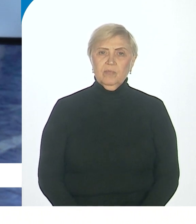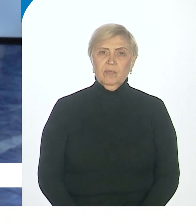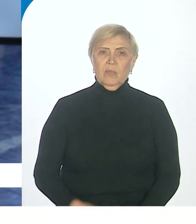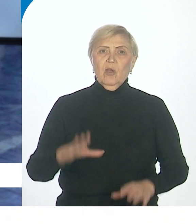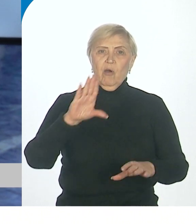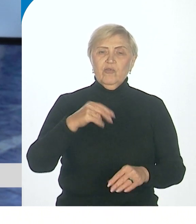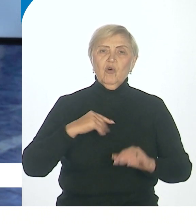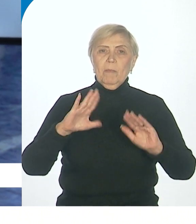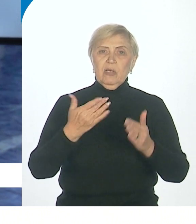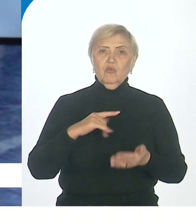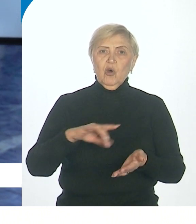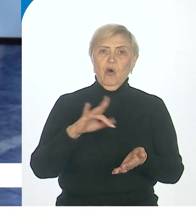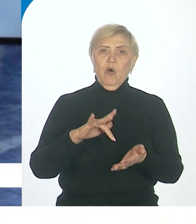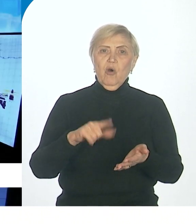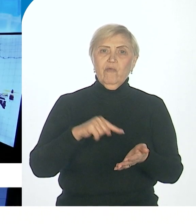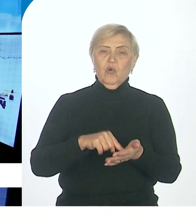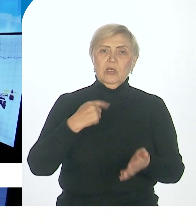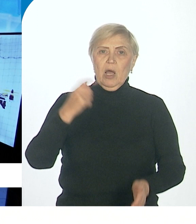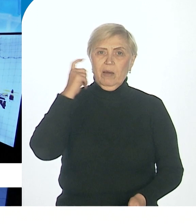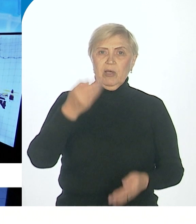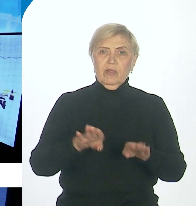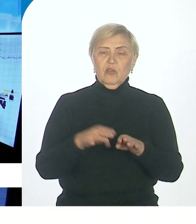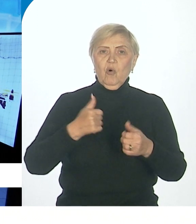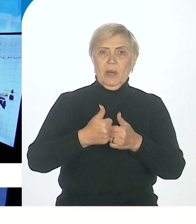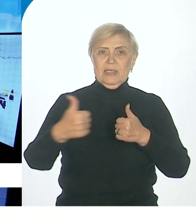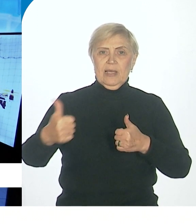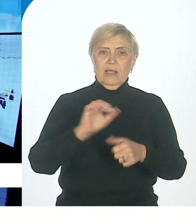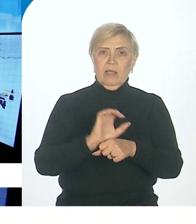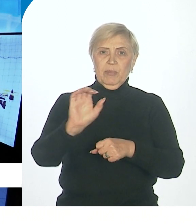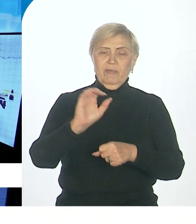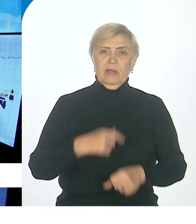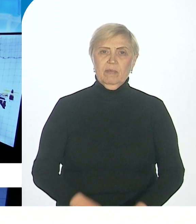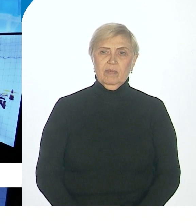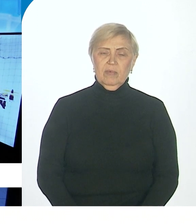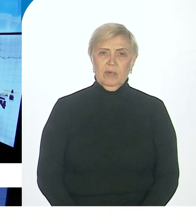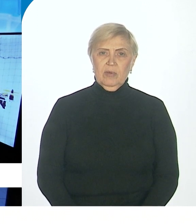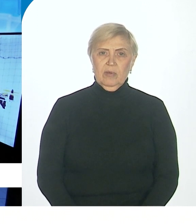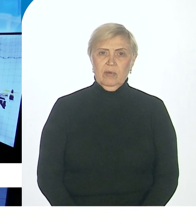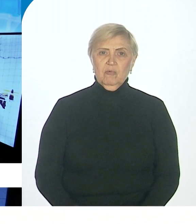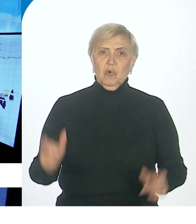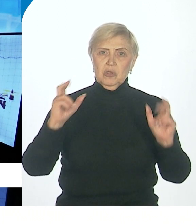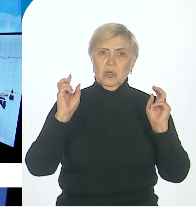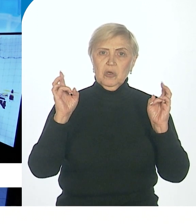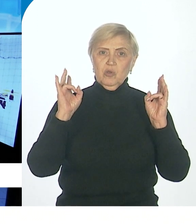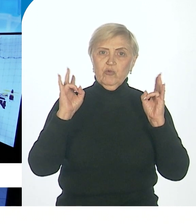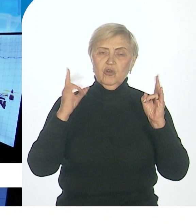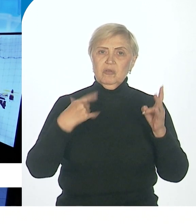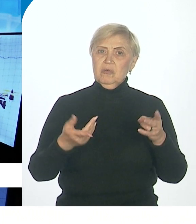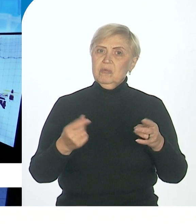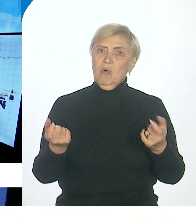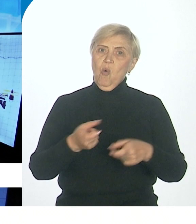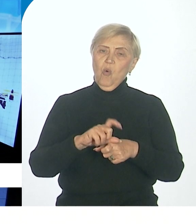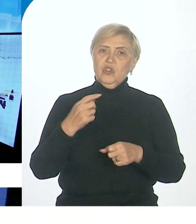происходит в Хабаровске, и вот на таком расстоянии управляем... Звучит, честно говоря, немножко страшно. Командой